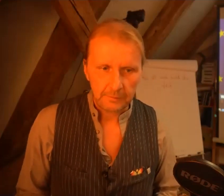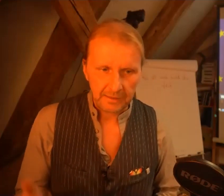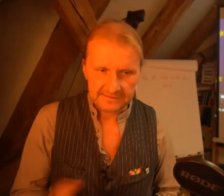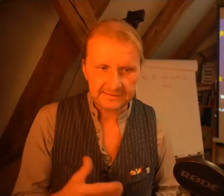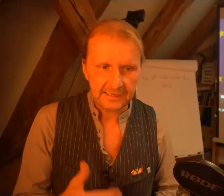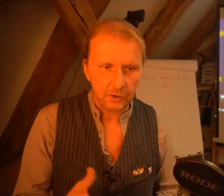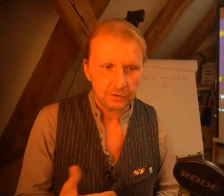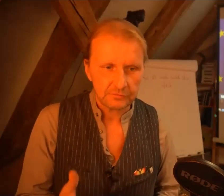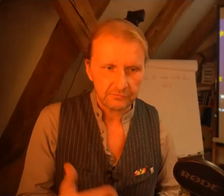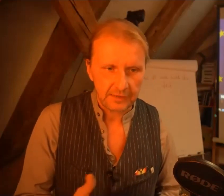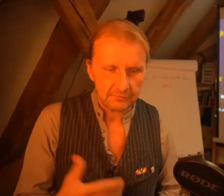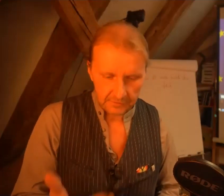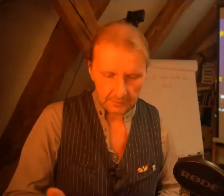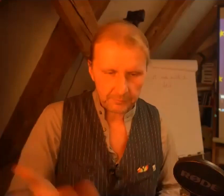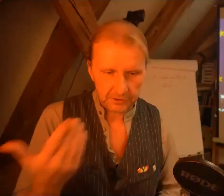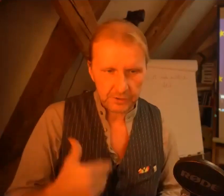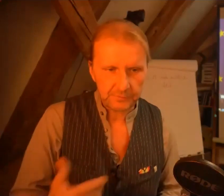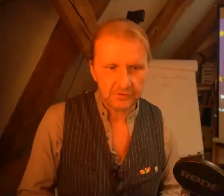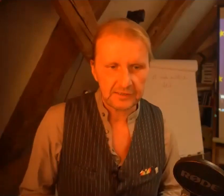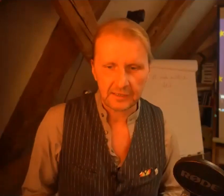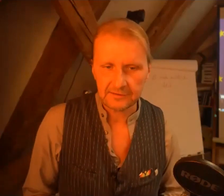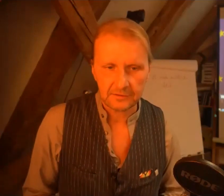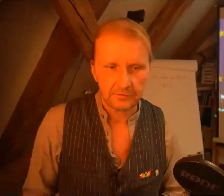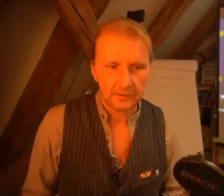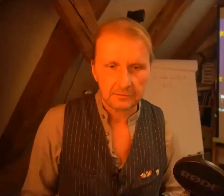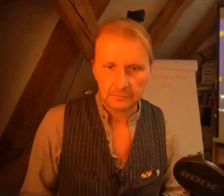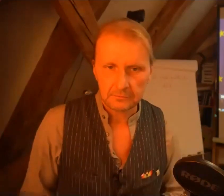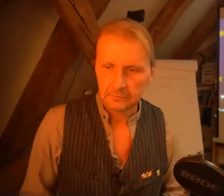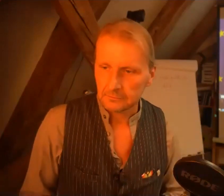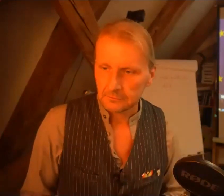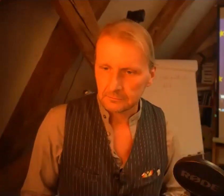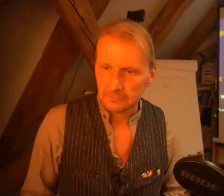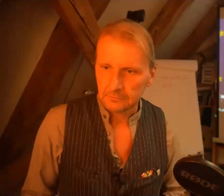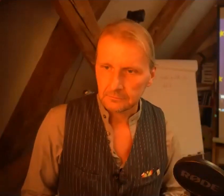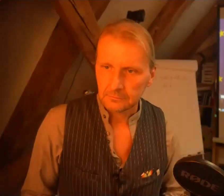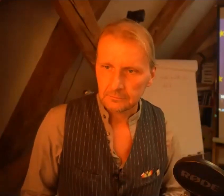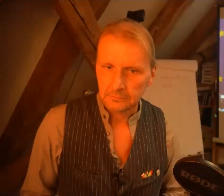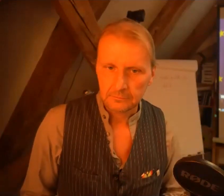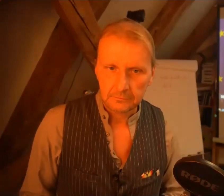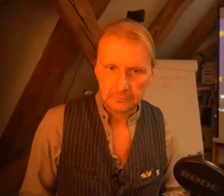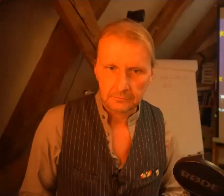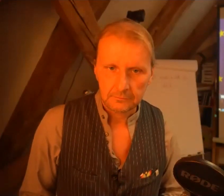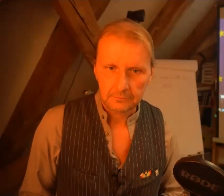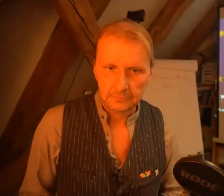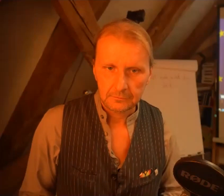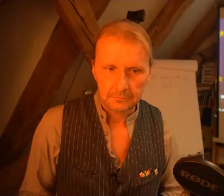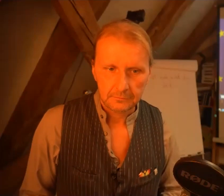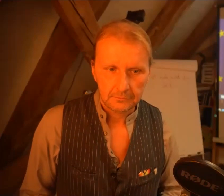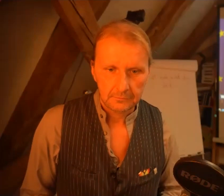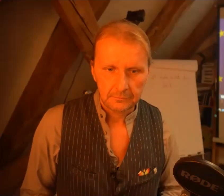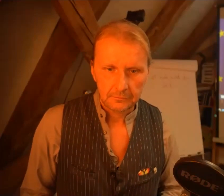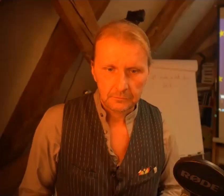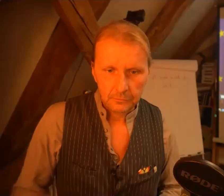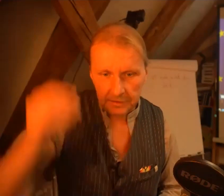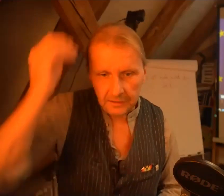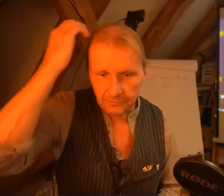Und da passt es ja auch, wenn wir per Chips digitalisiert werden.